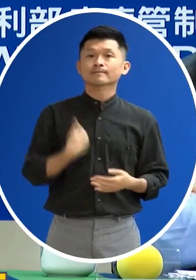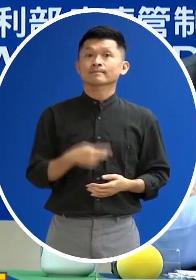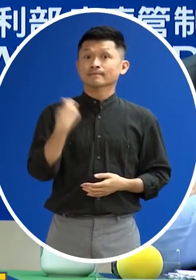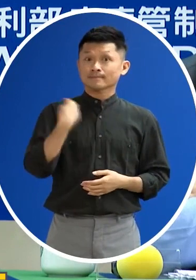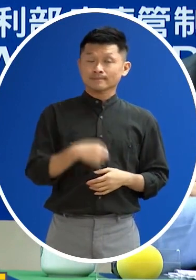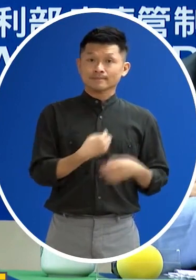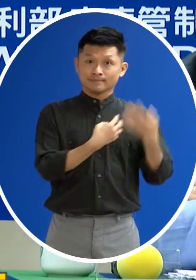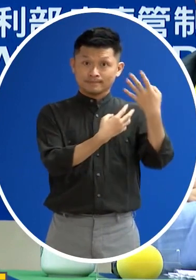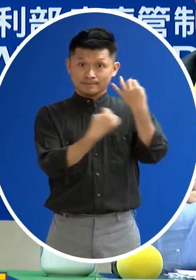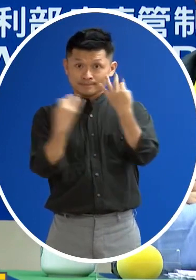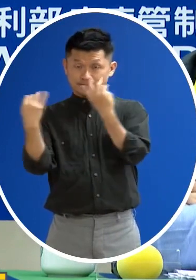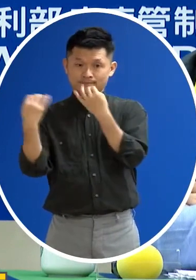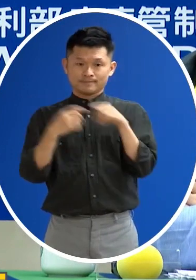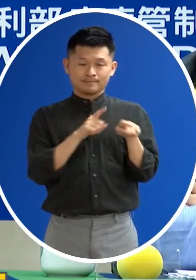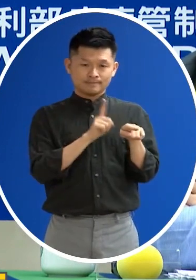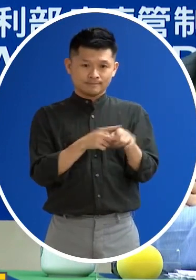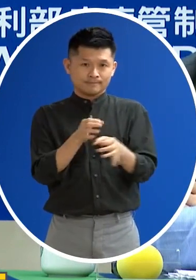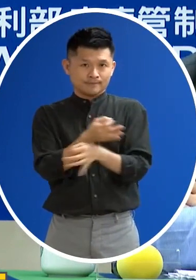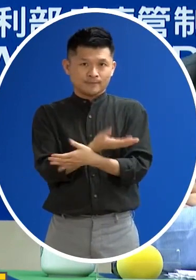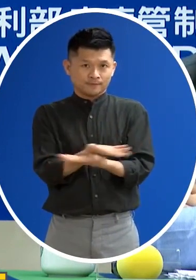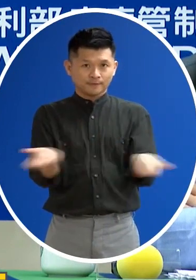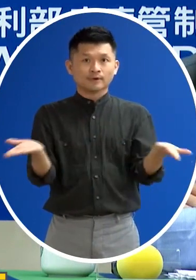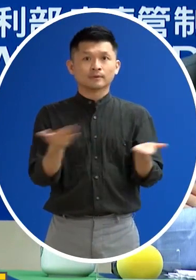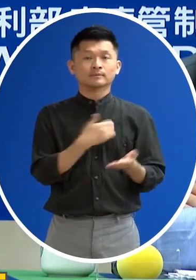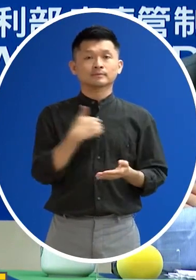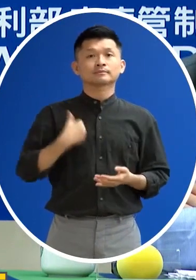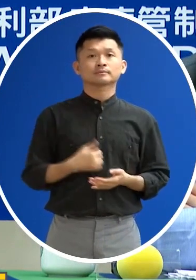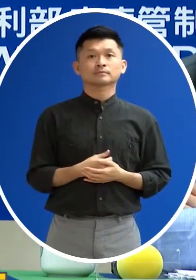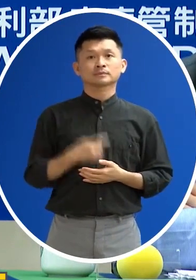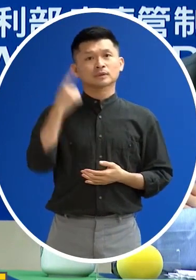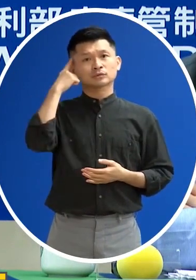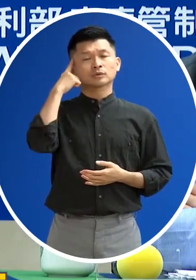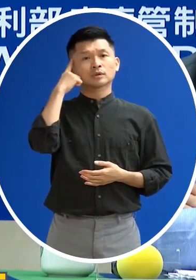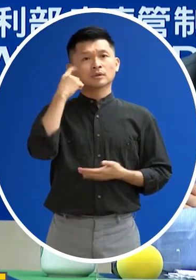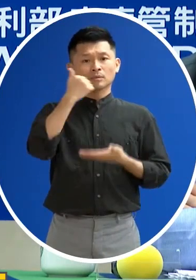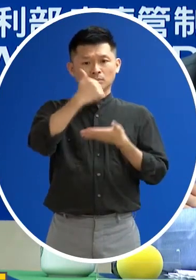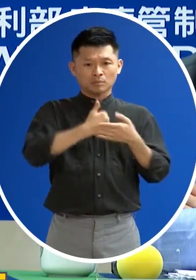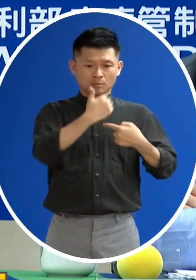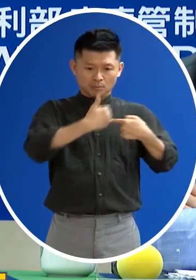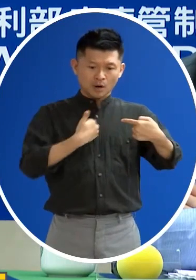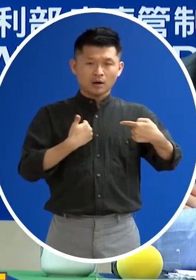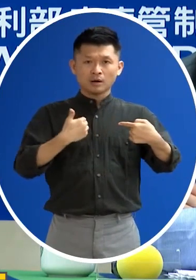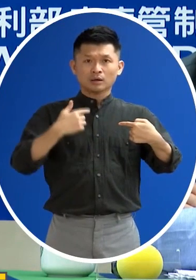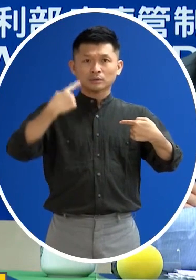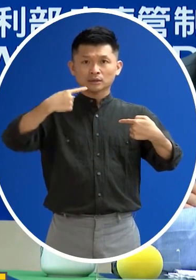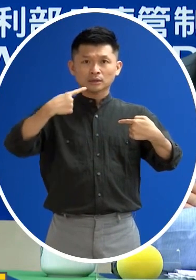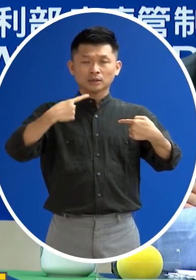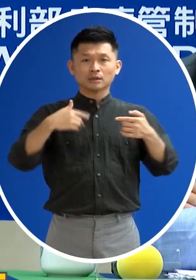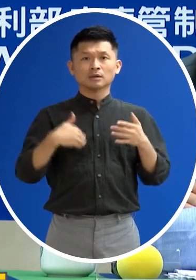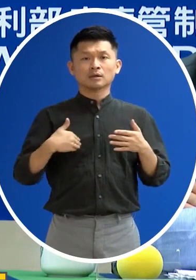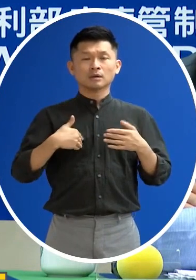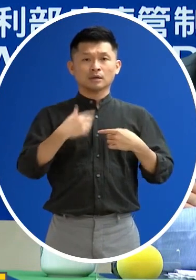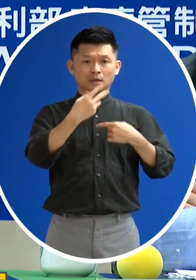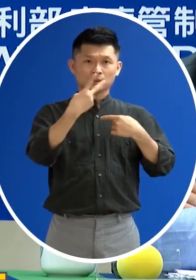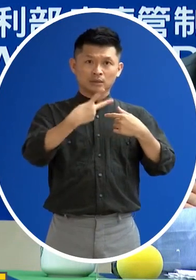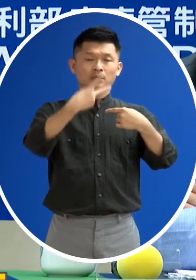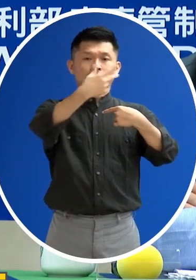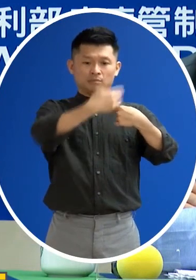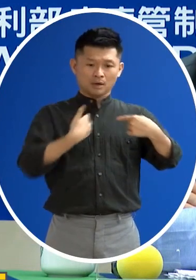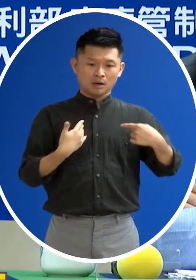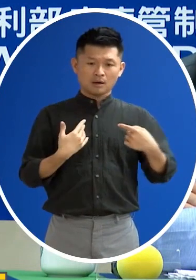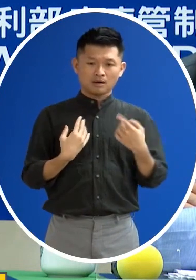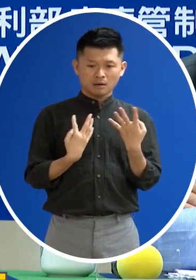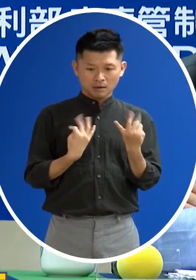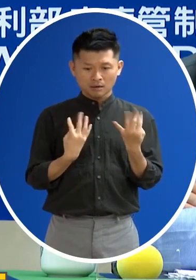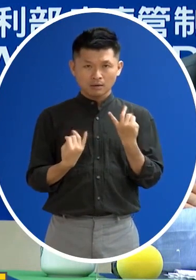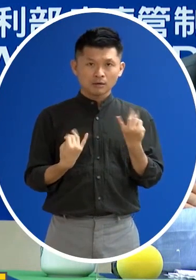量确实一次就发下去，好，免得大家讲说第一批来的第二批会不会来，第一批来数目好像我